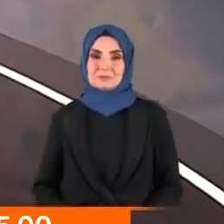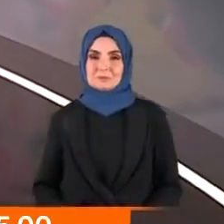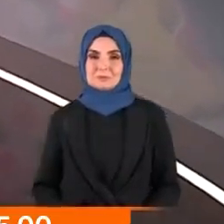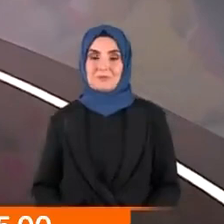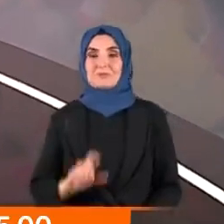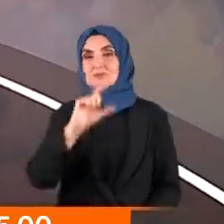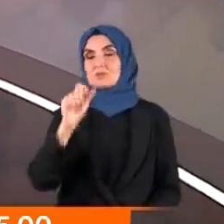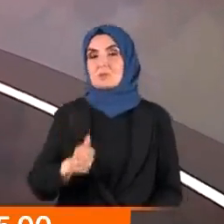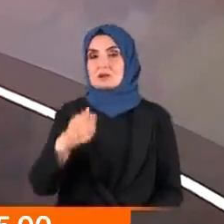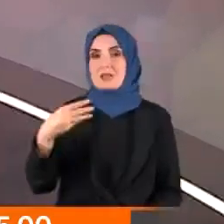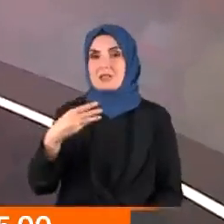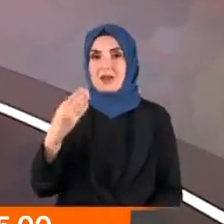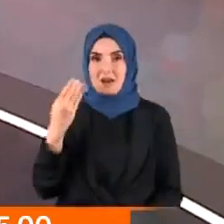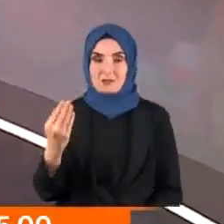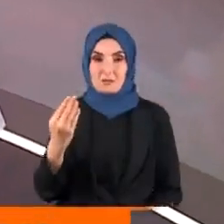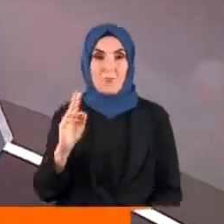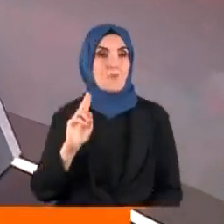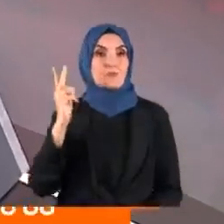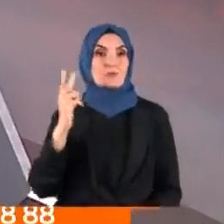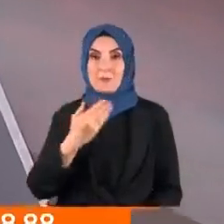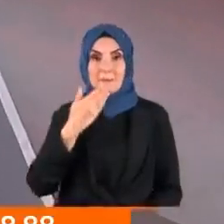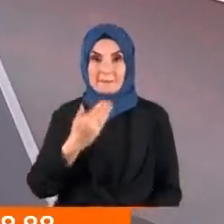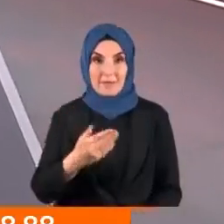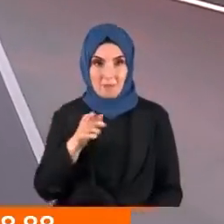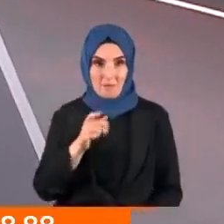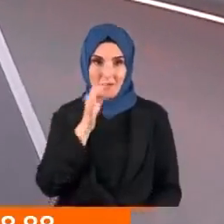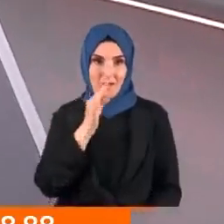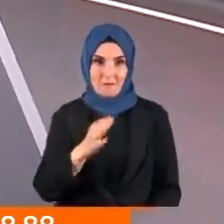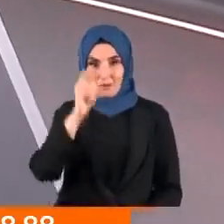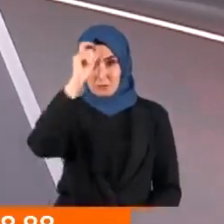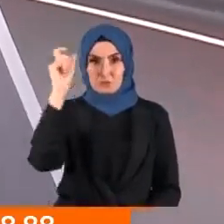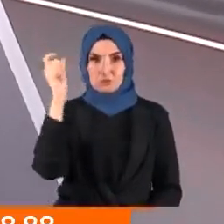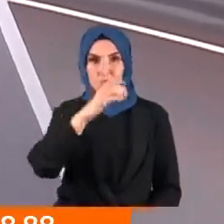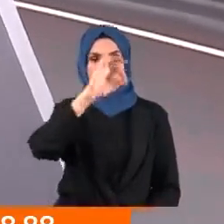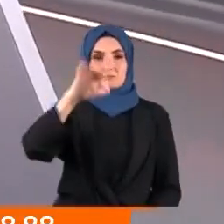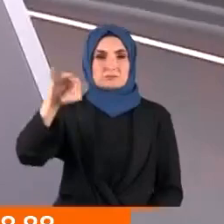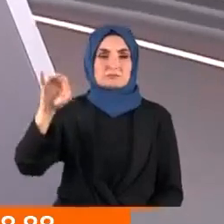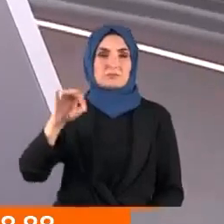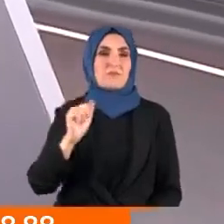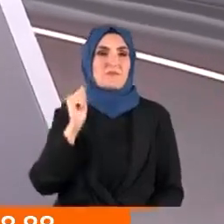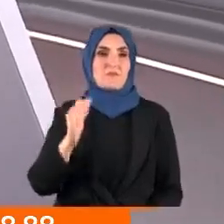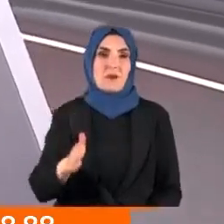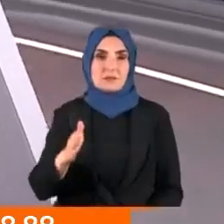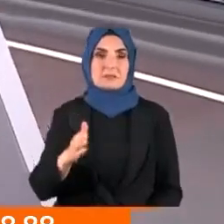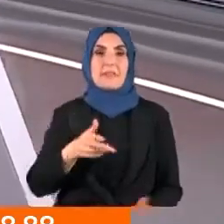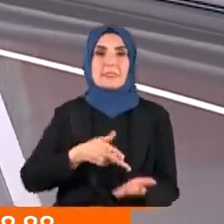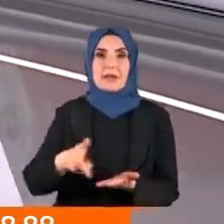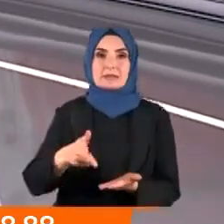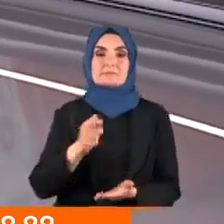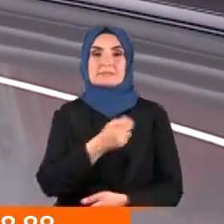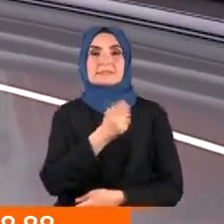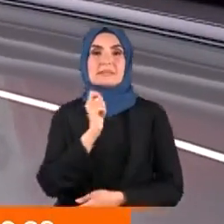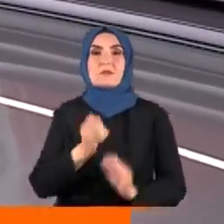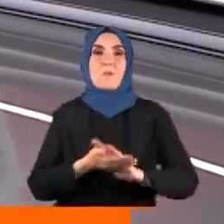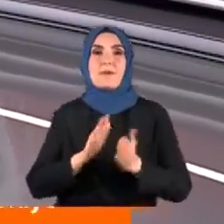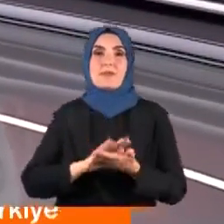Ve Cumhurbaşkanı Erdoğan'ın müjdesini verdiği o haber. Türkiye'nin dört bir yanındaki tarım kredi kooperatifi marketleri için pazartesi günü büyük